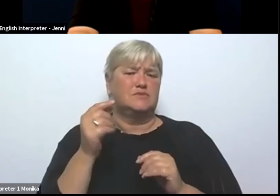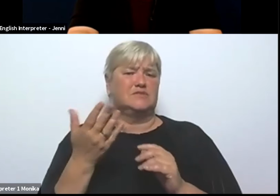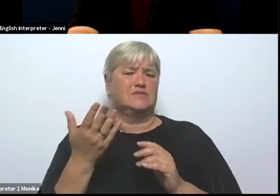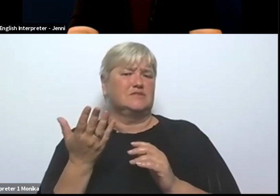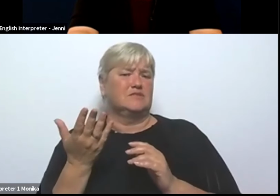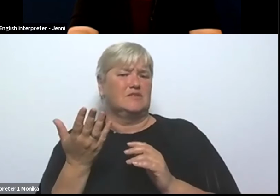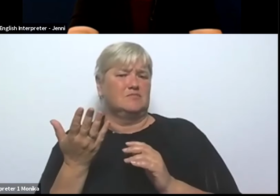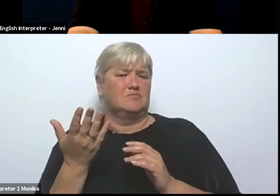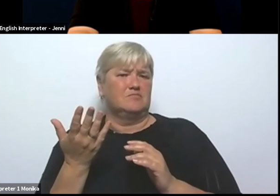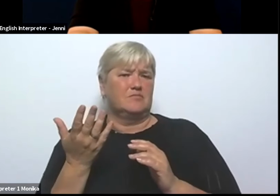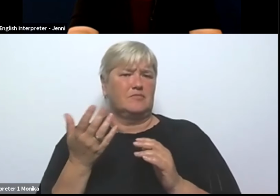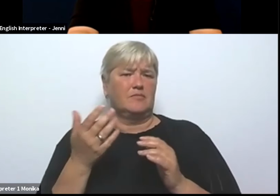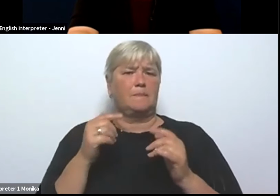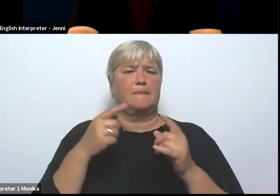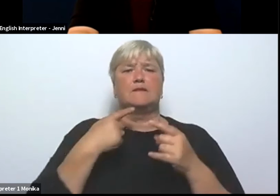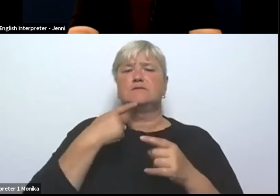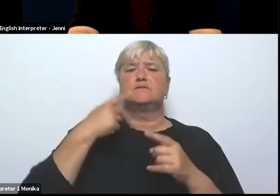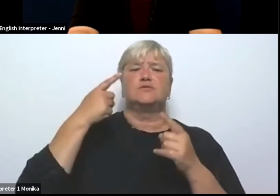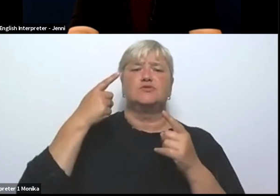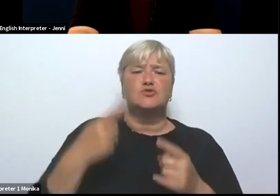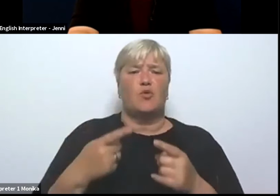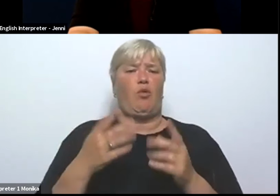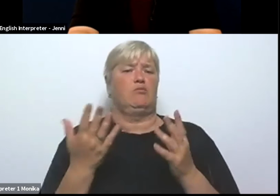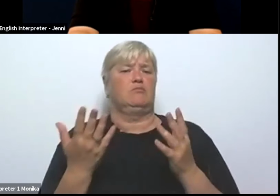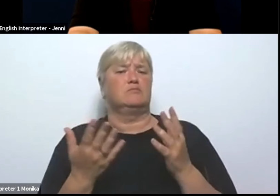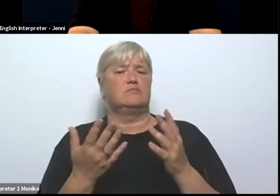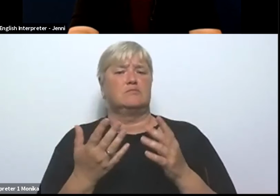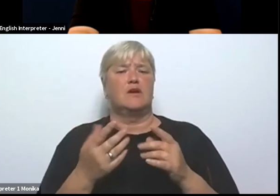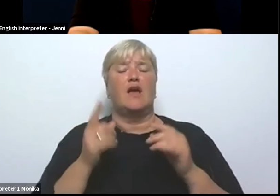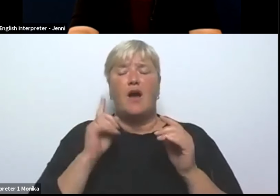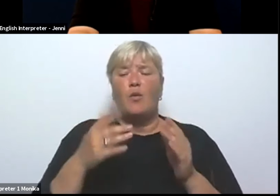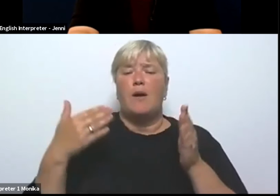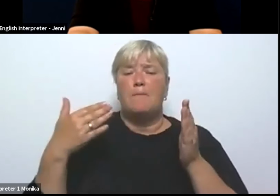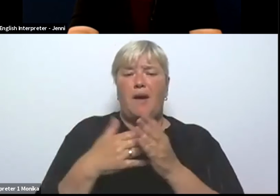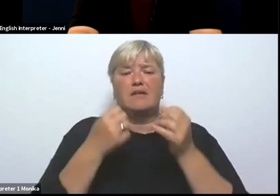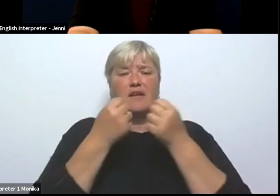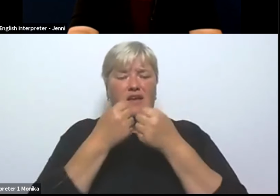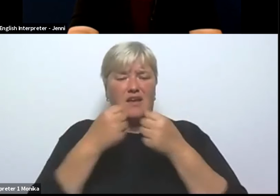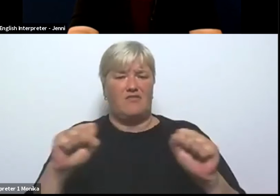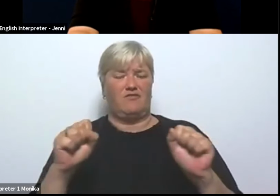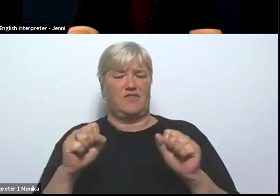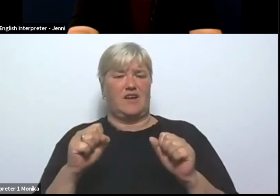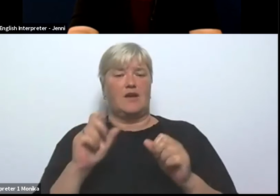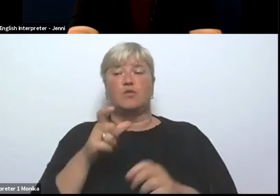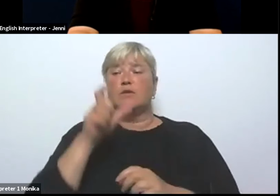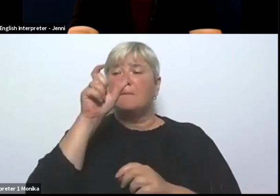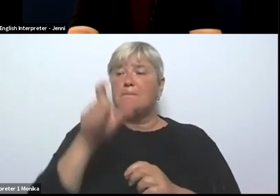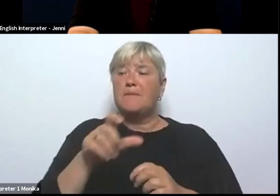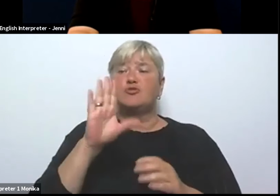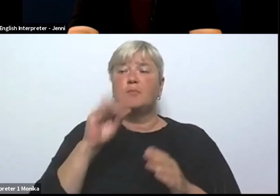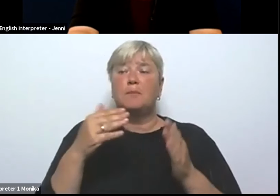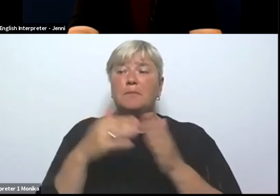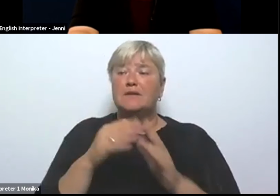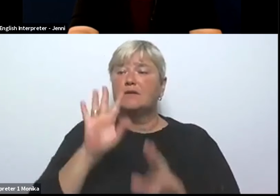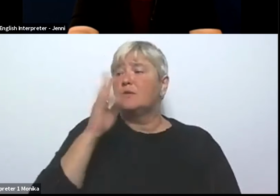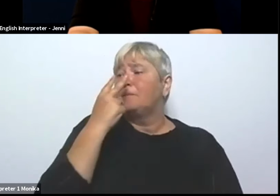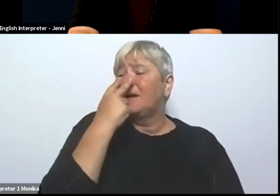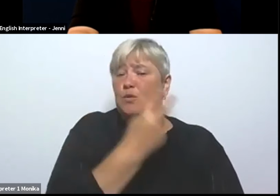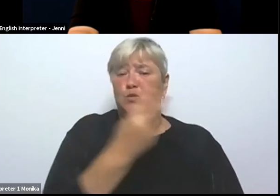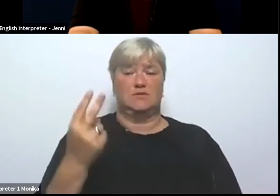sind, die sollten natürlich auch auf Barrierefreiheit und auf die Einbindung von Menschen mit Behinderungen Rücksicht nehmen, das ist keine